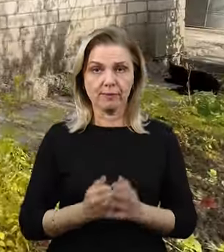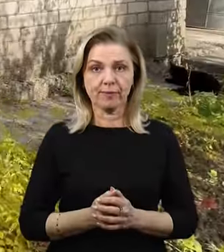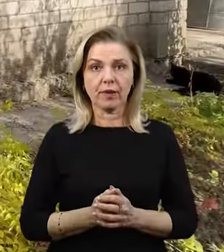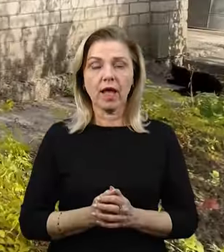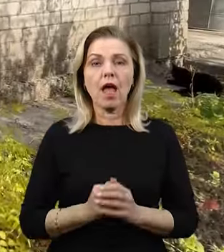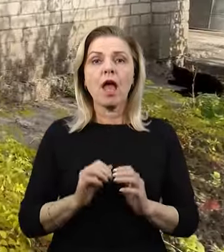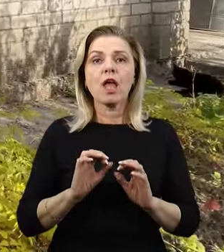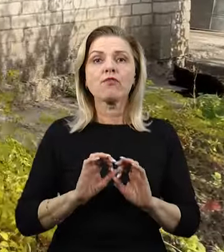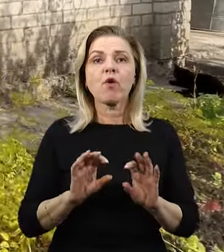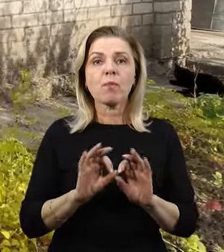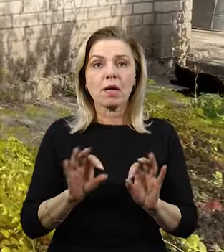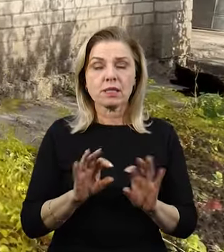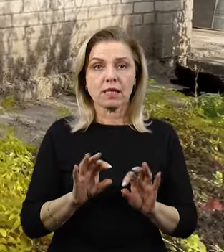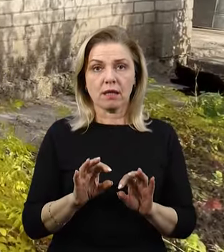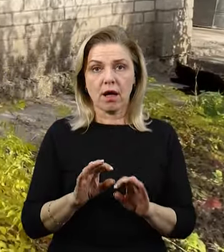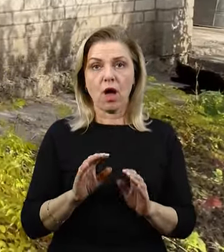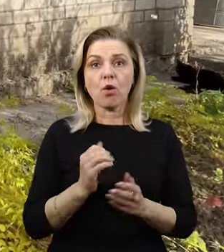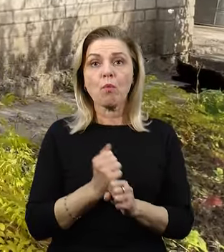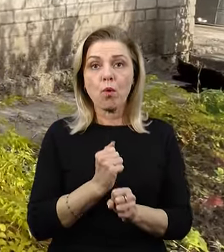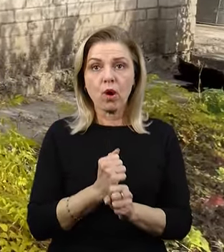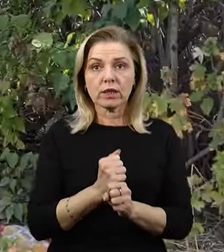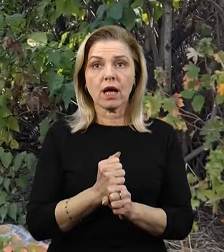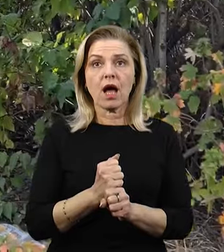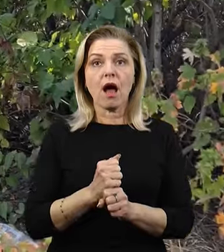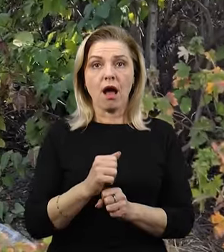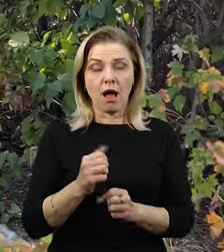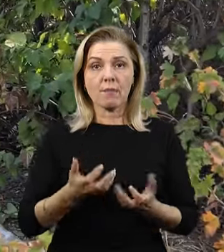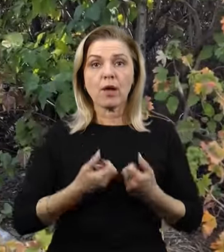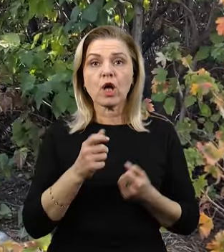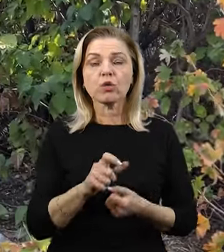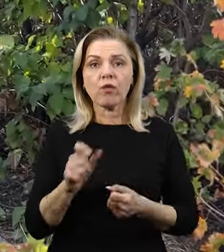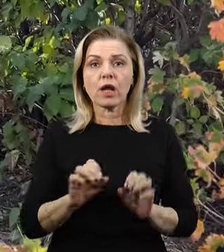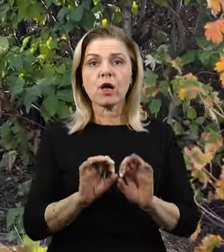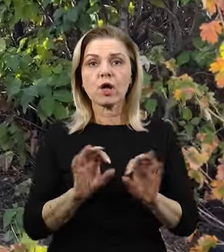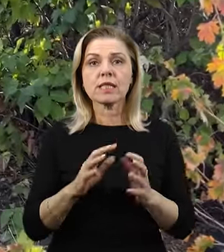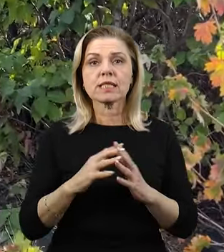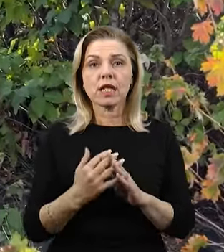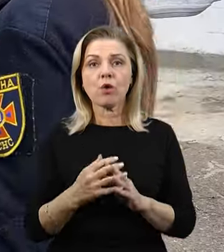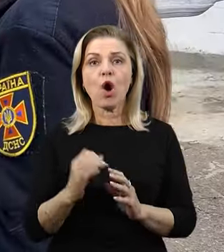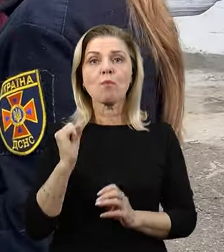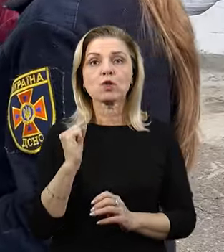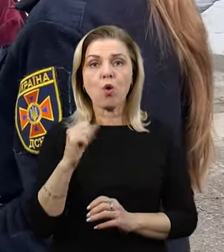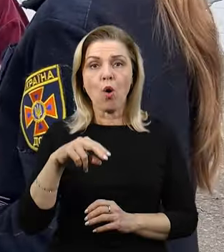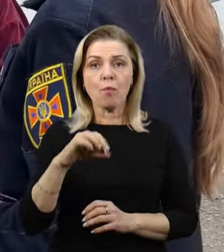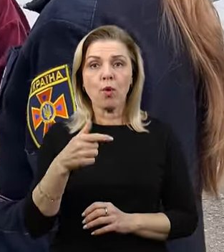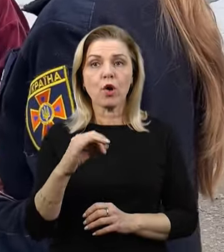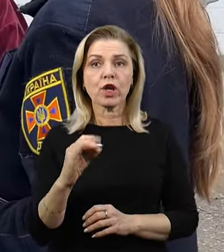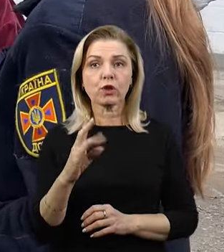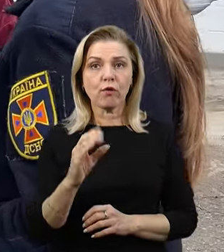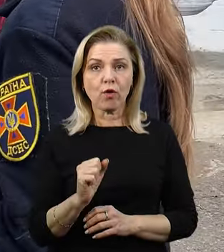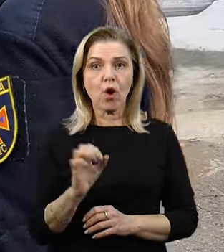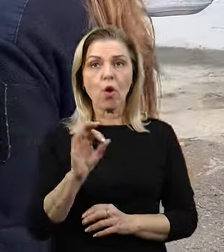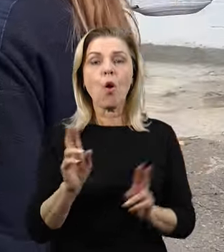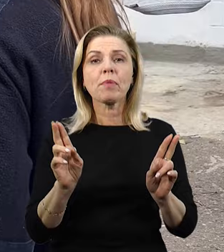Інформаційно-роз'яснювальна робота у громадах. Поліція та рятувальники розповіли жителям Мішково-Погорілово про ймовірні шахрайські дії та про правила пожежної безпеки